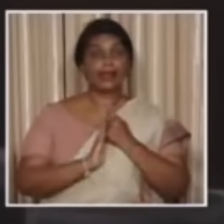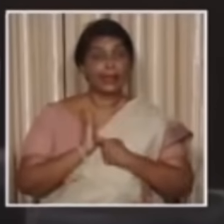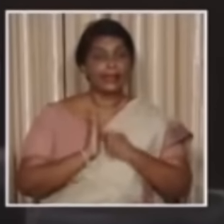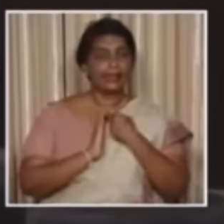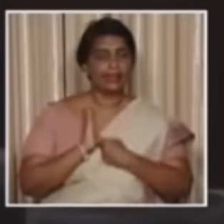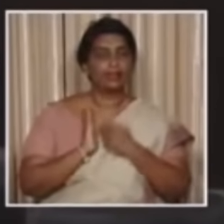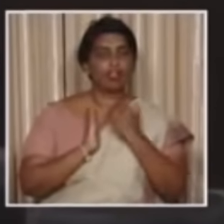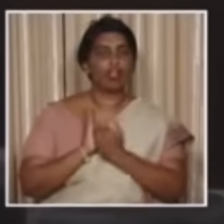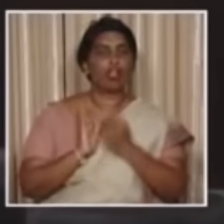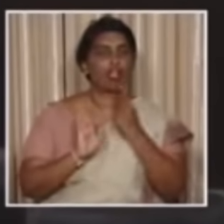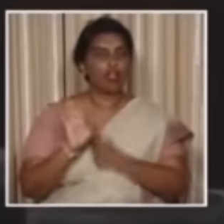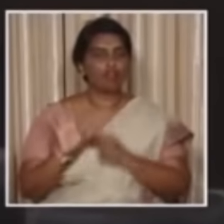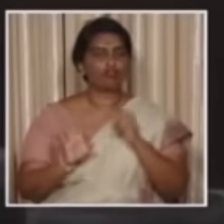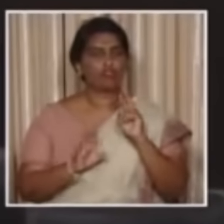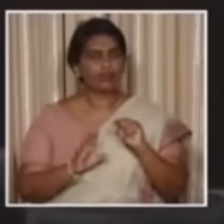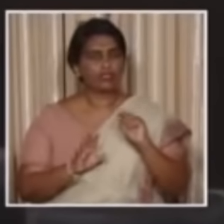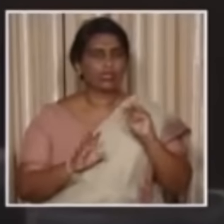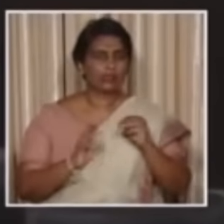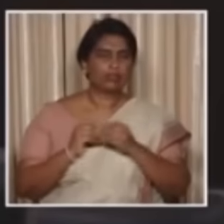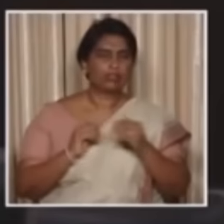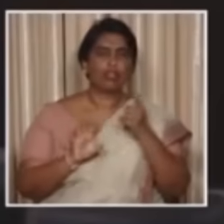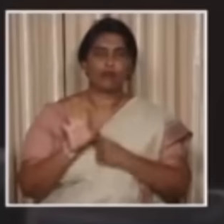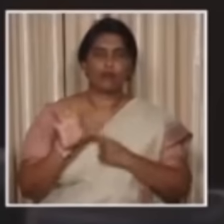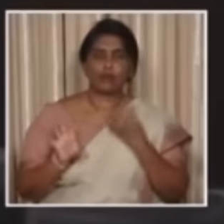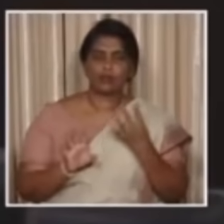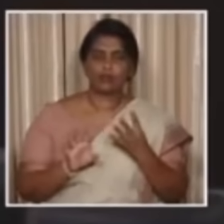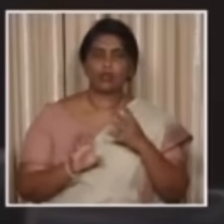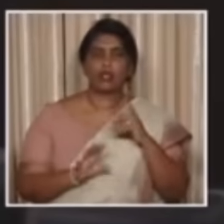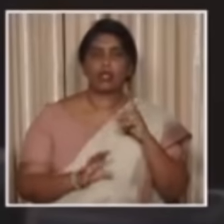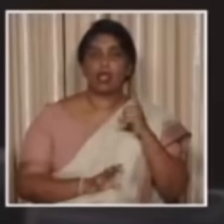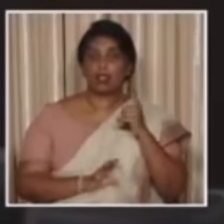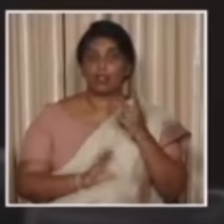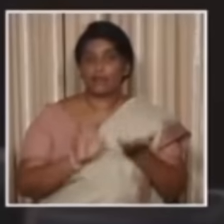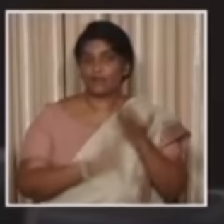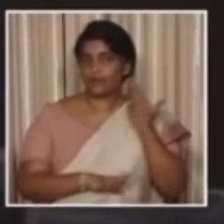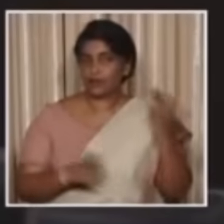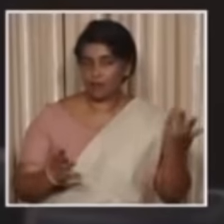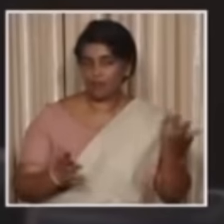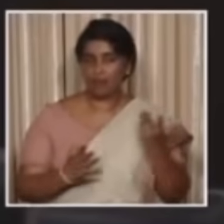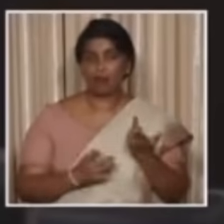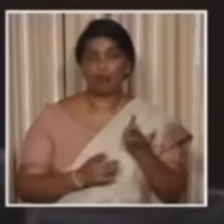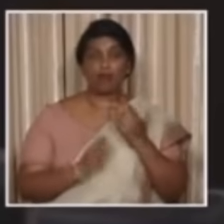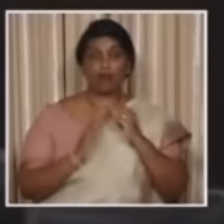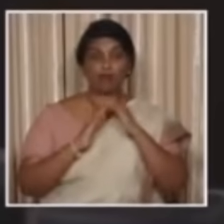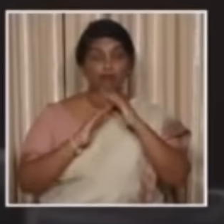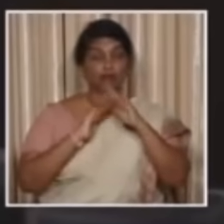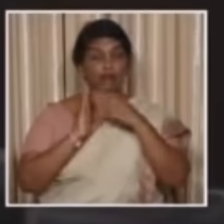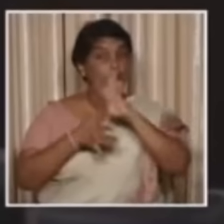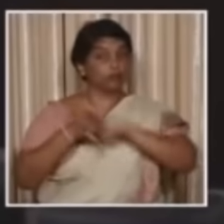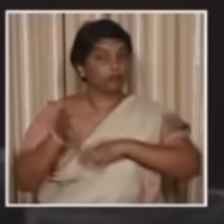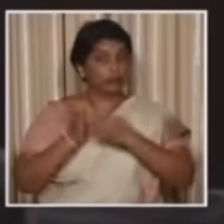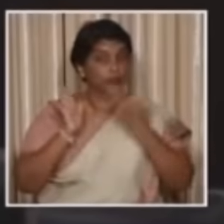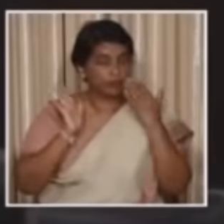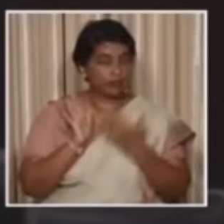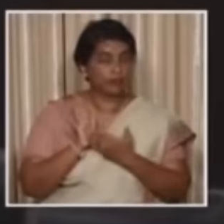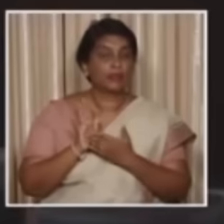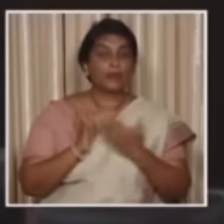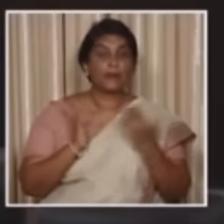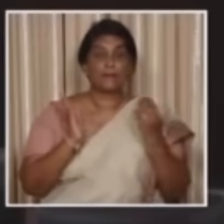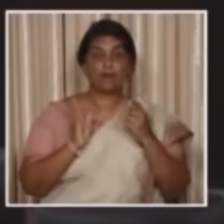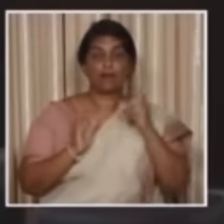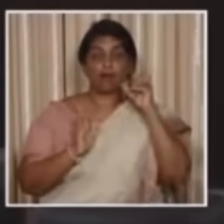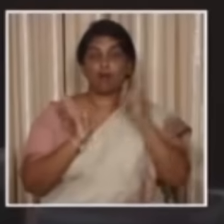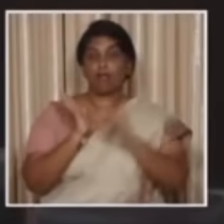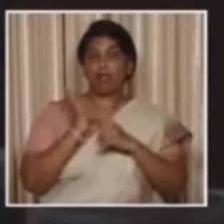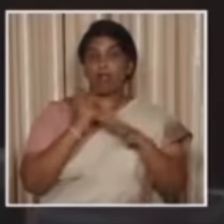මොකද අවුරුදු 20 30 ඉන්නවා වෙනුවට අවුරුදු 4යි 70ට වැඩිය බෑ. වත්කම් බරකම් සහතිකේ දෙන්න ඕන. පේපර් ක්ලබ්ස් බෑ